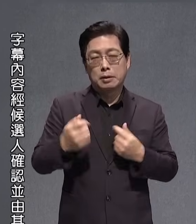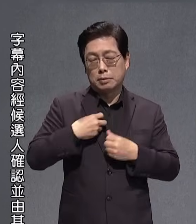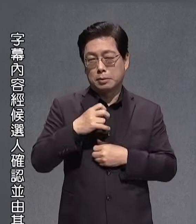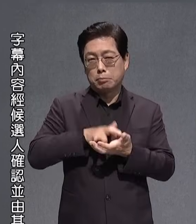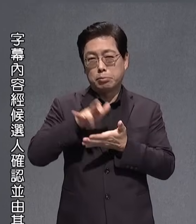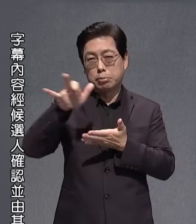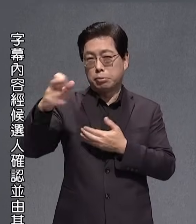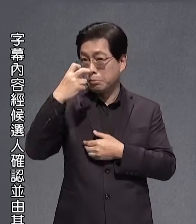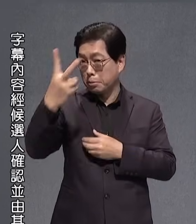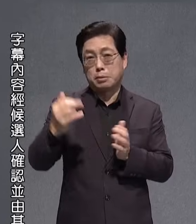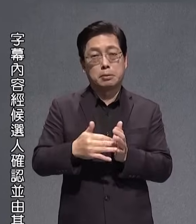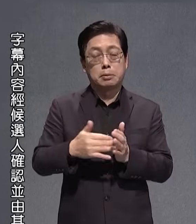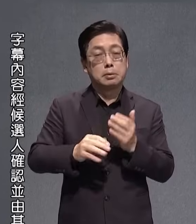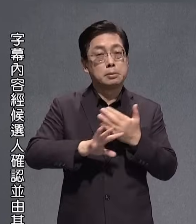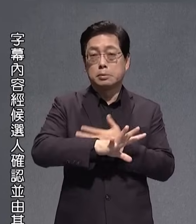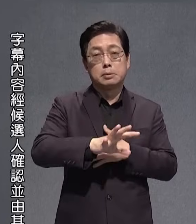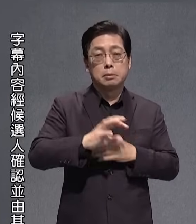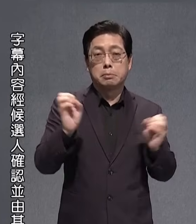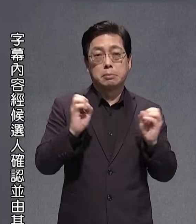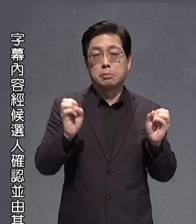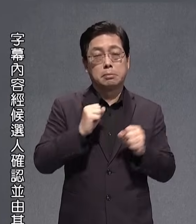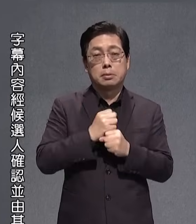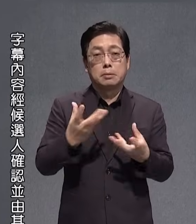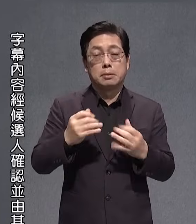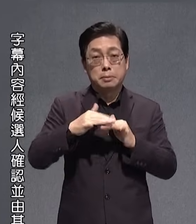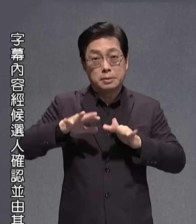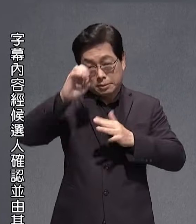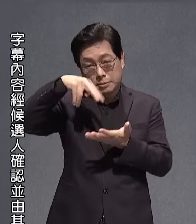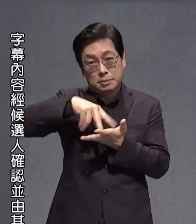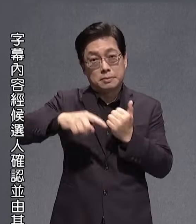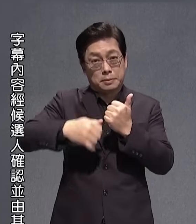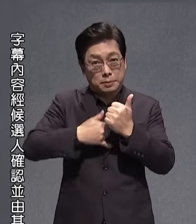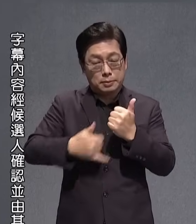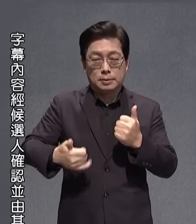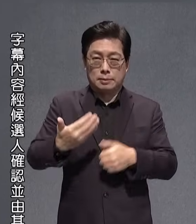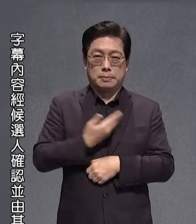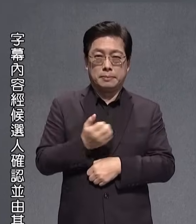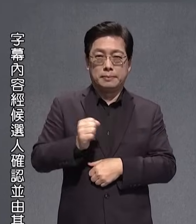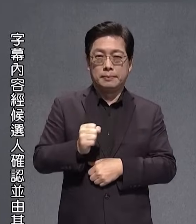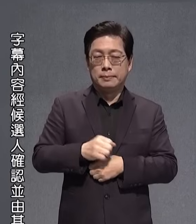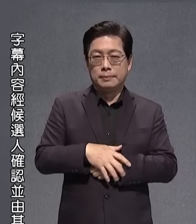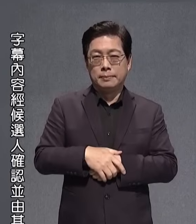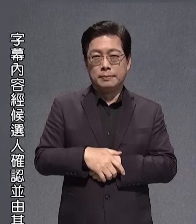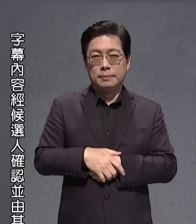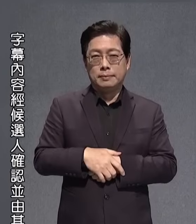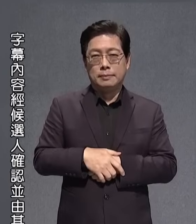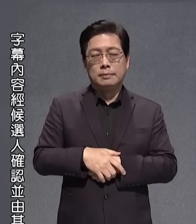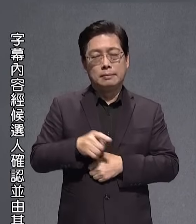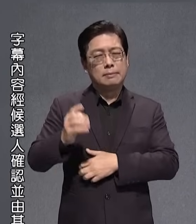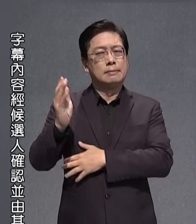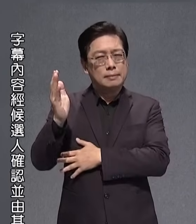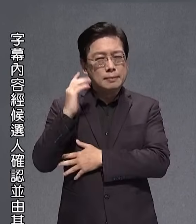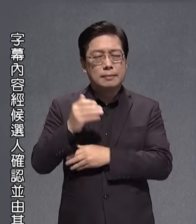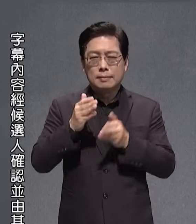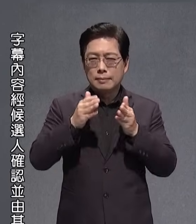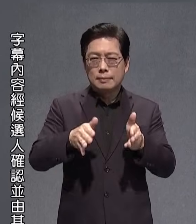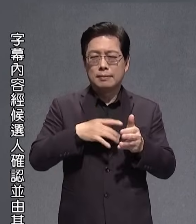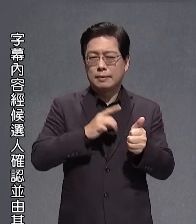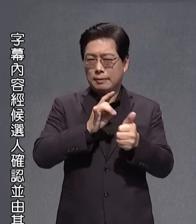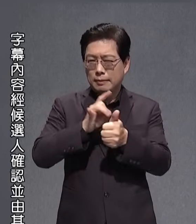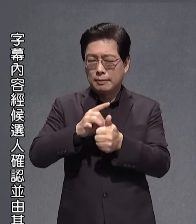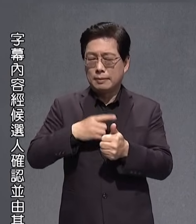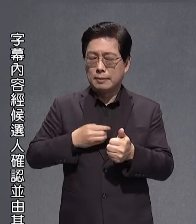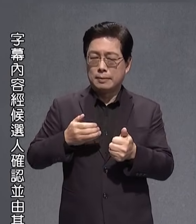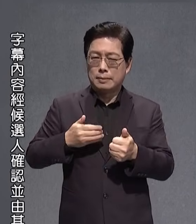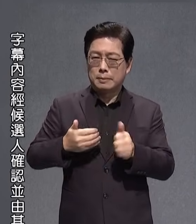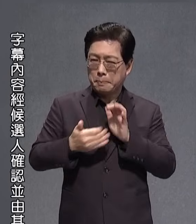出国，什么也没做到，连民进党的立委嘛看袂落。政府哈、啊、打诈成就卖无要